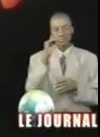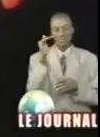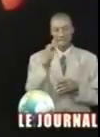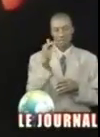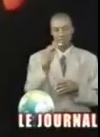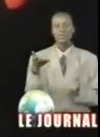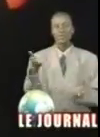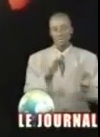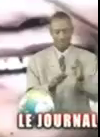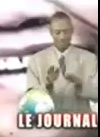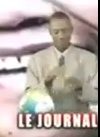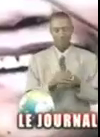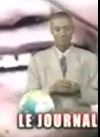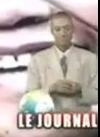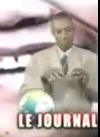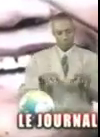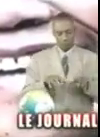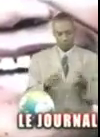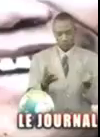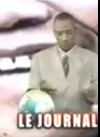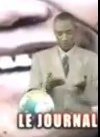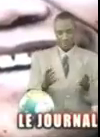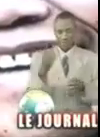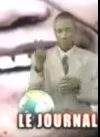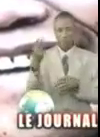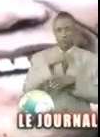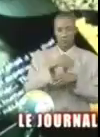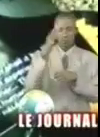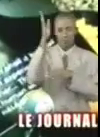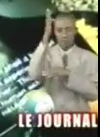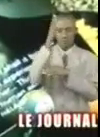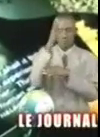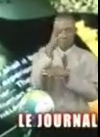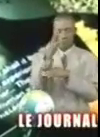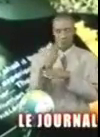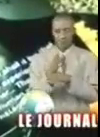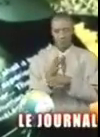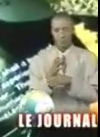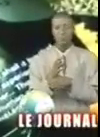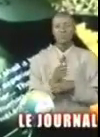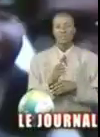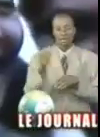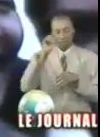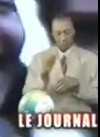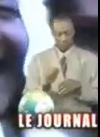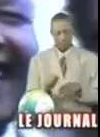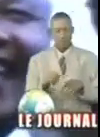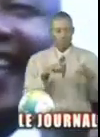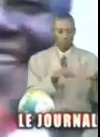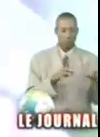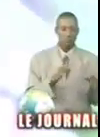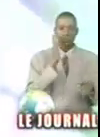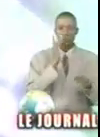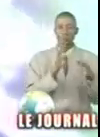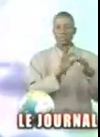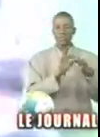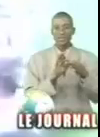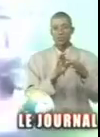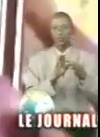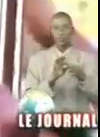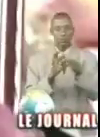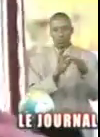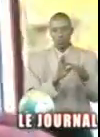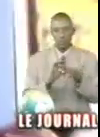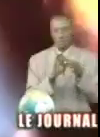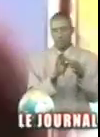a décrété un deuil national des suites de la mort de Mandela, entretient de bonnes relations séculaires d'amitié et de